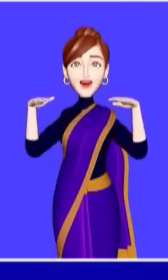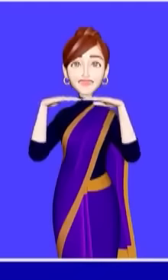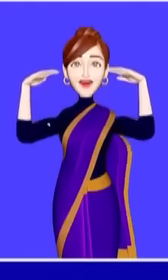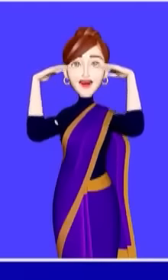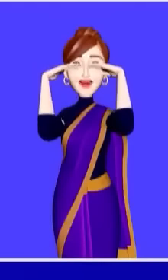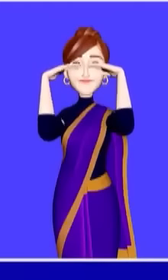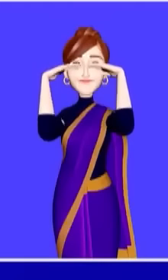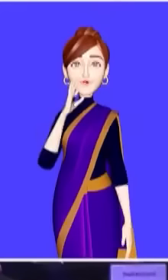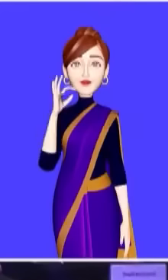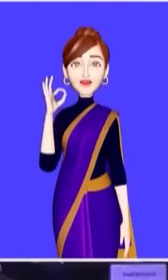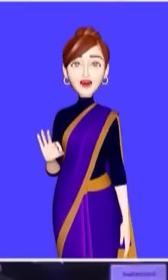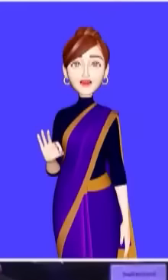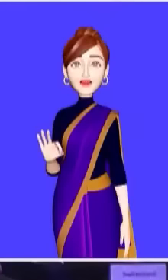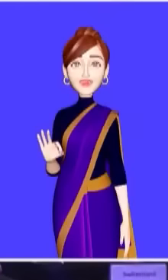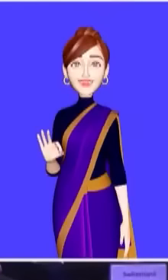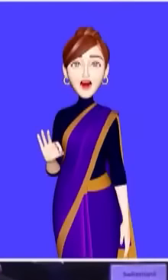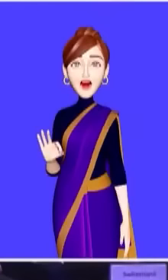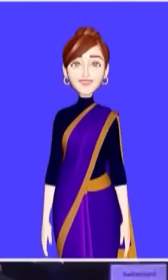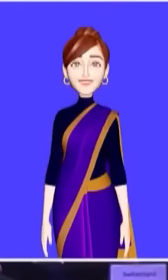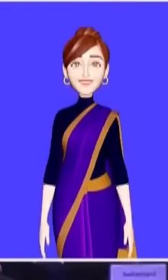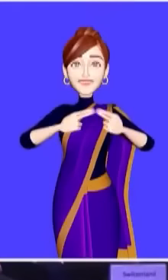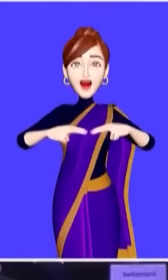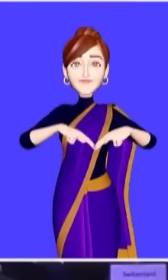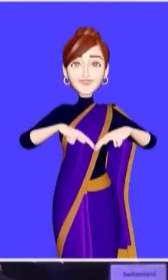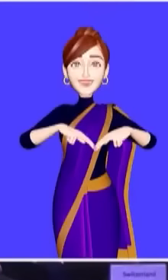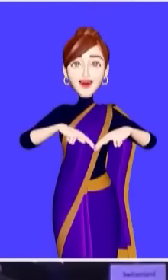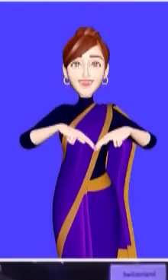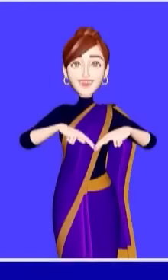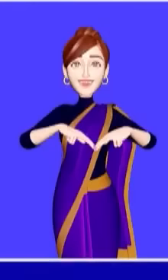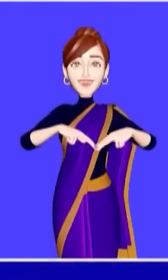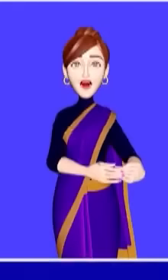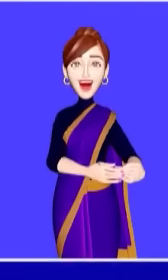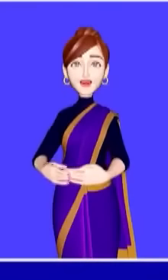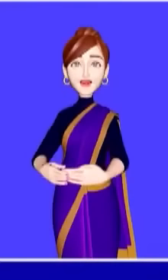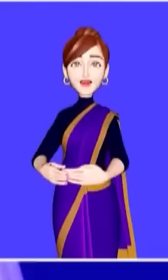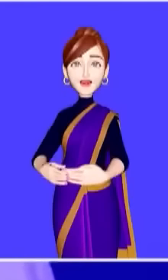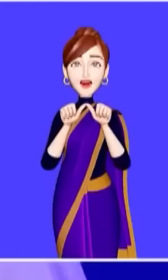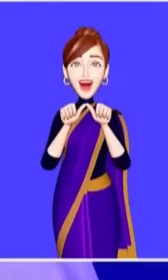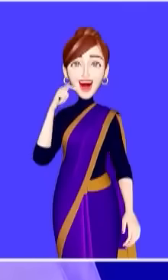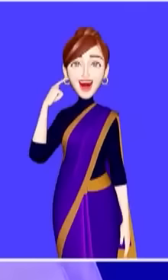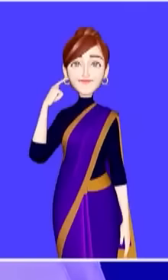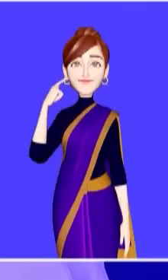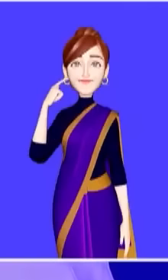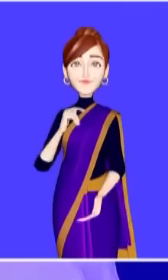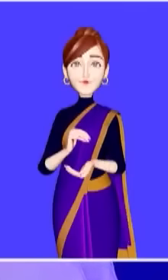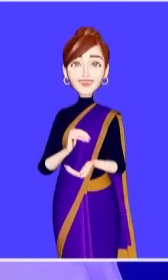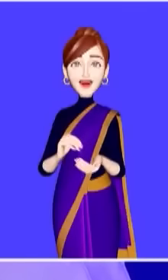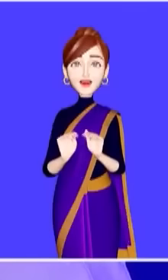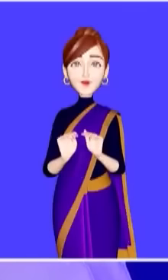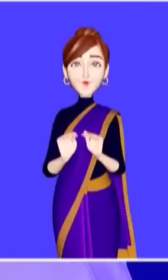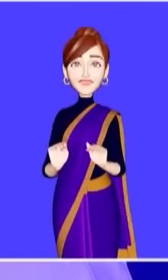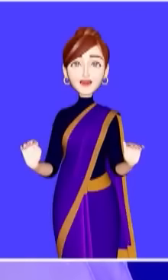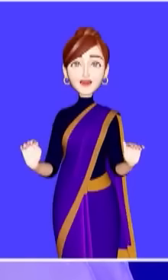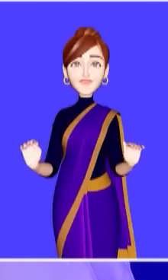किए हैं। ये मॉडल्स हमारे यूथ के टैलेंट को दिखाते